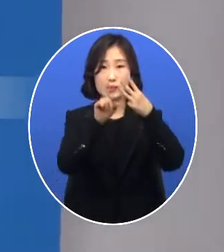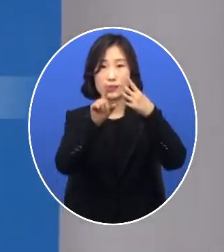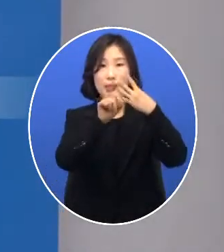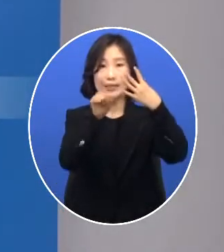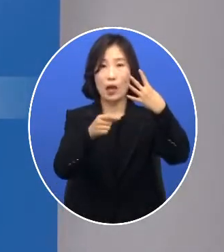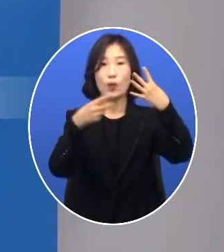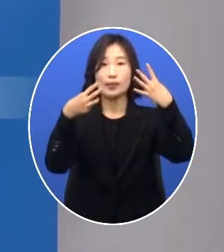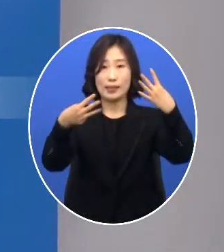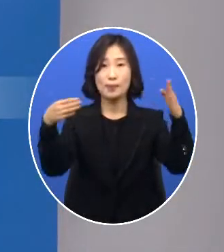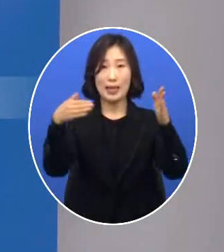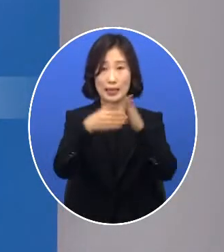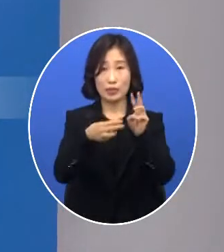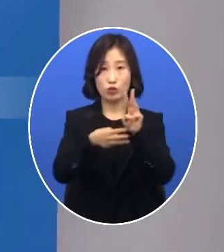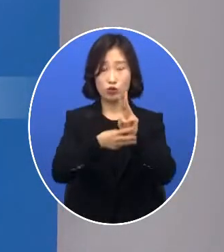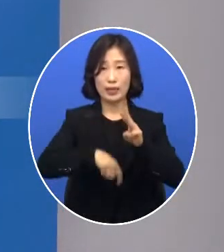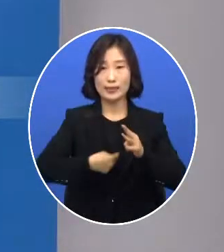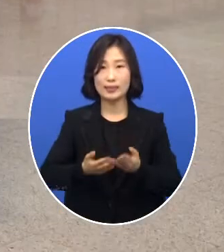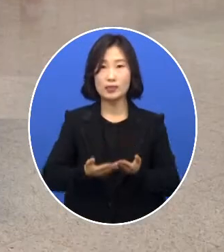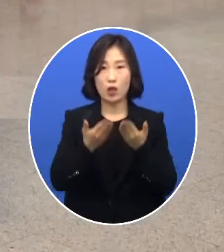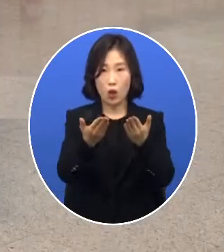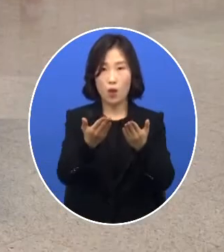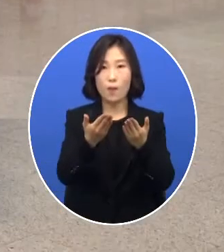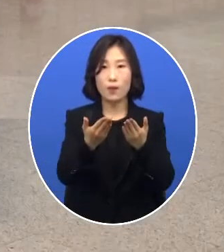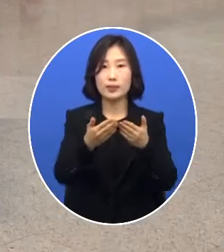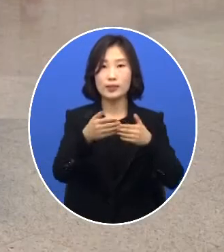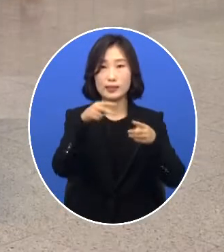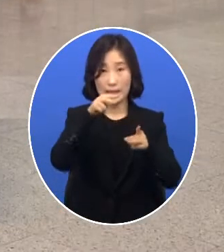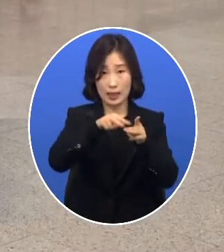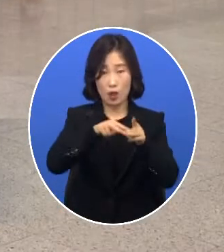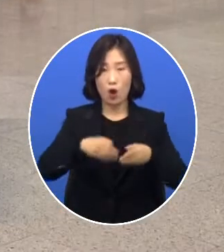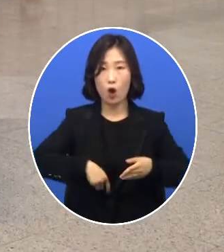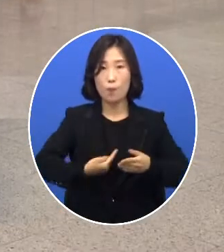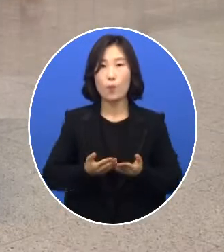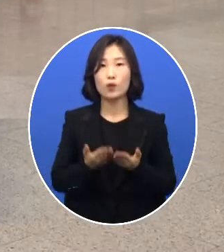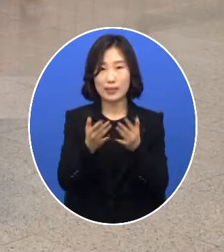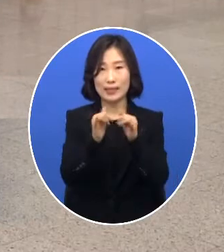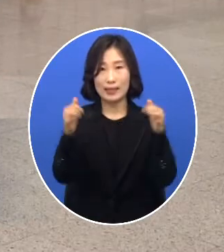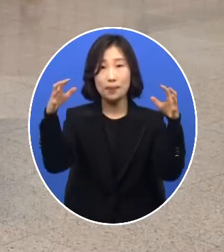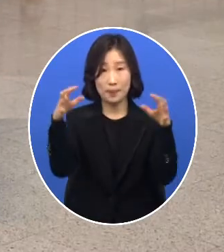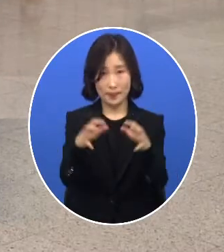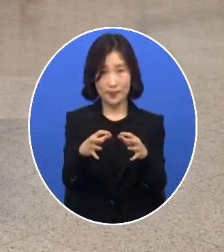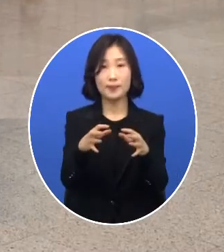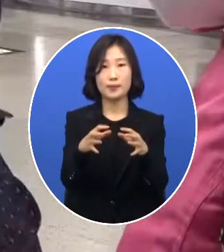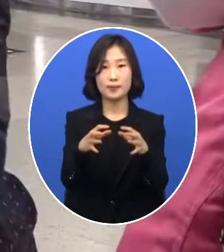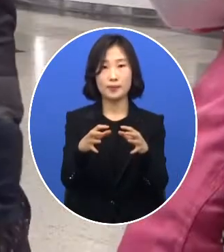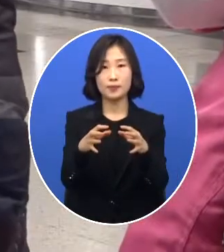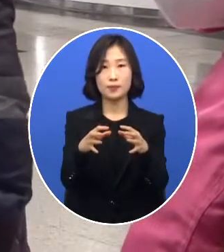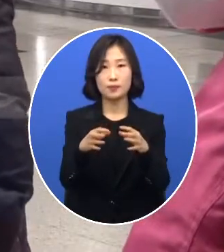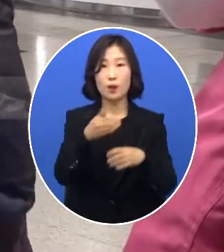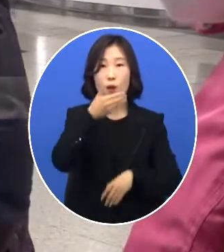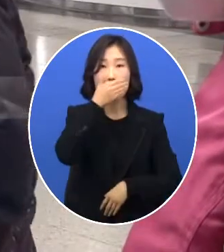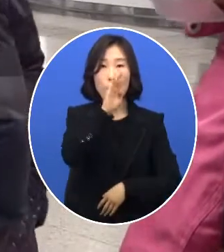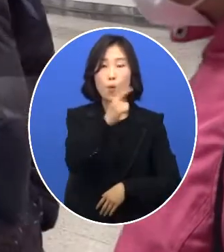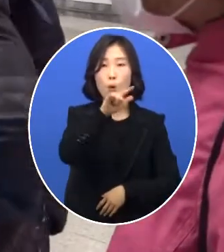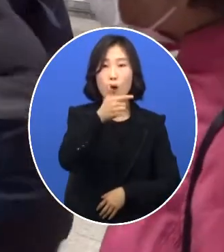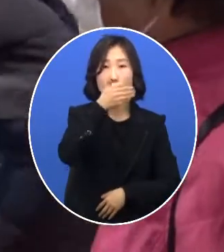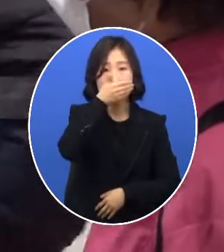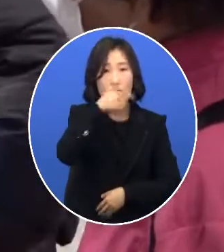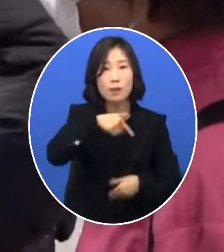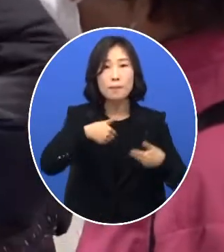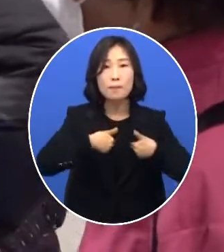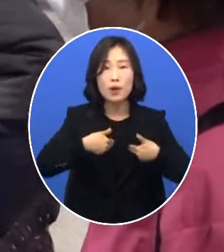4월 3일까지 중랑구 자원봉사센터 봉사자들의 참여로 진행되는 이번 캠페인은 보건용 마스크가